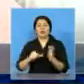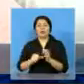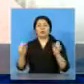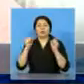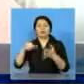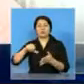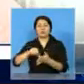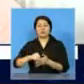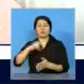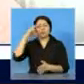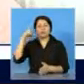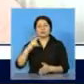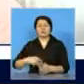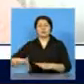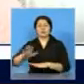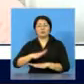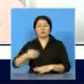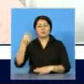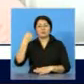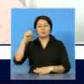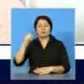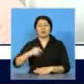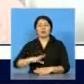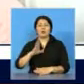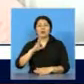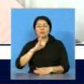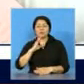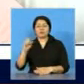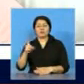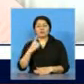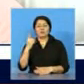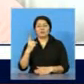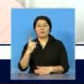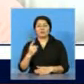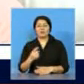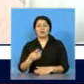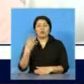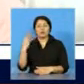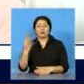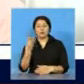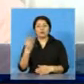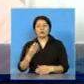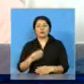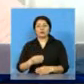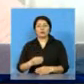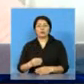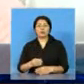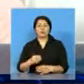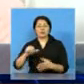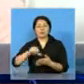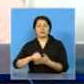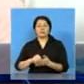қатысты. Қазақстан Республикасының кубогында қыздар арасында бірінші тақтада, яғни 4-ші тақтада өнер көрсеттім.